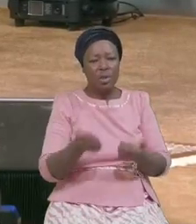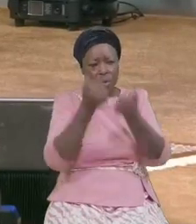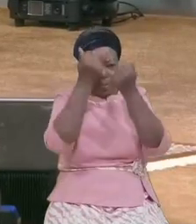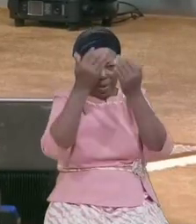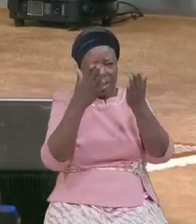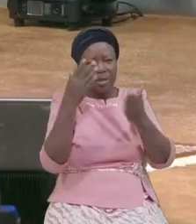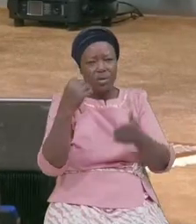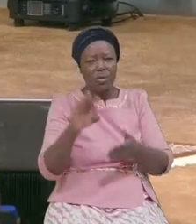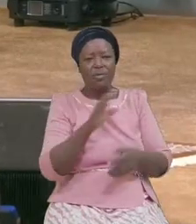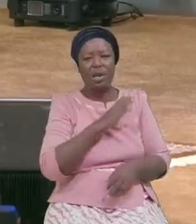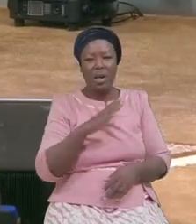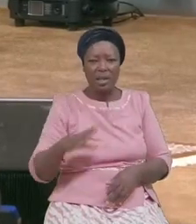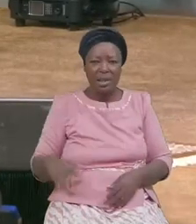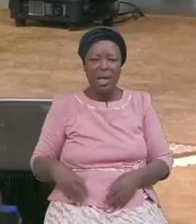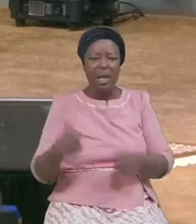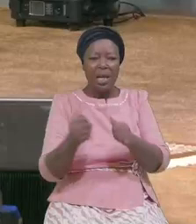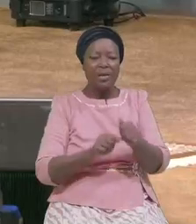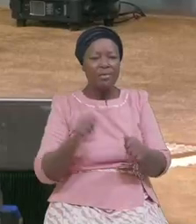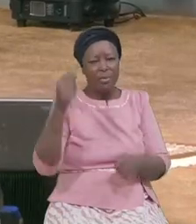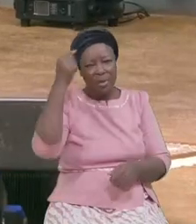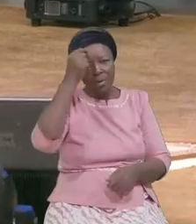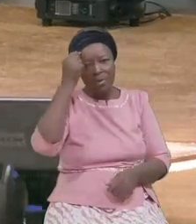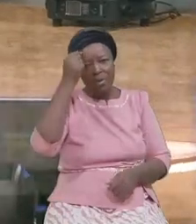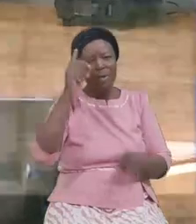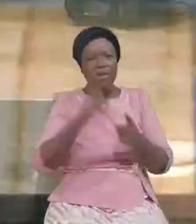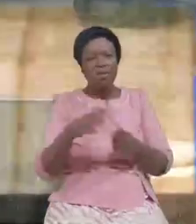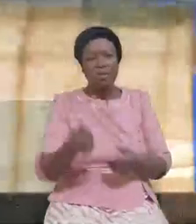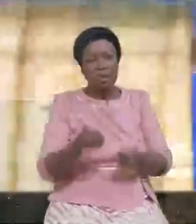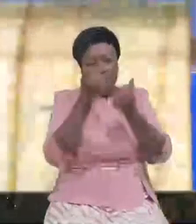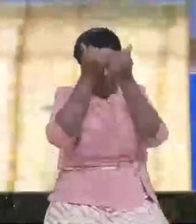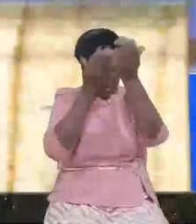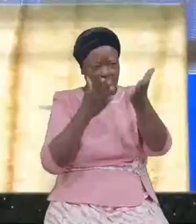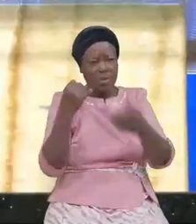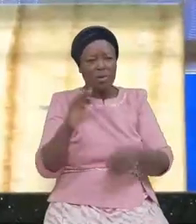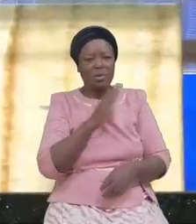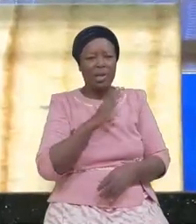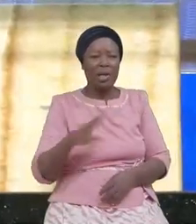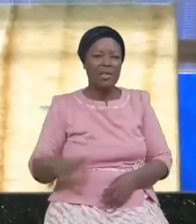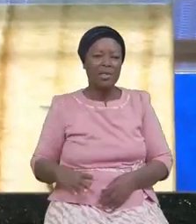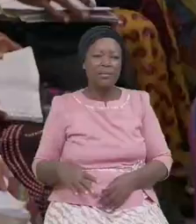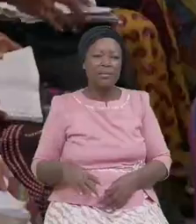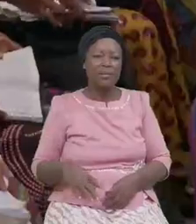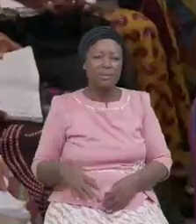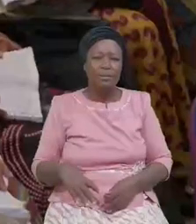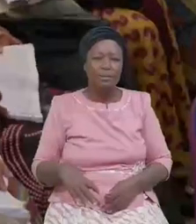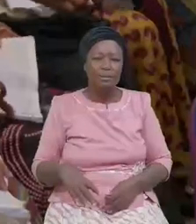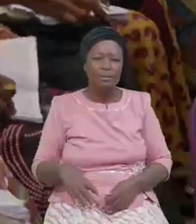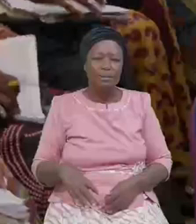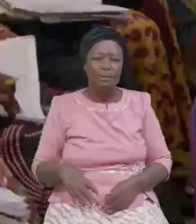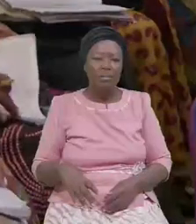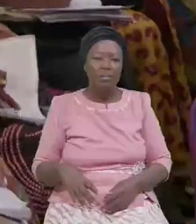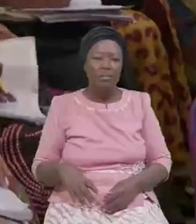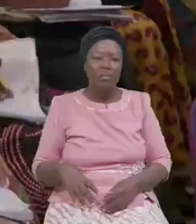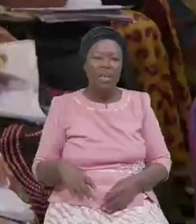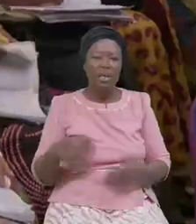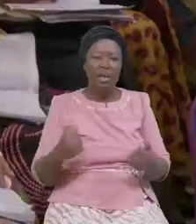Christ. Toute pensée doit venir sous l'obéissance de Christ. Nous venons maintenant au point numéro